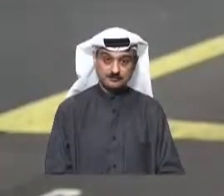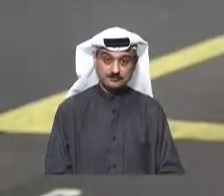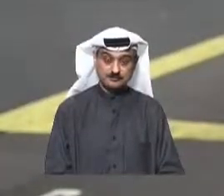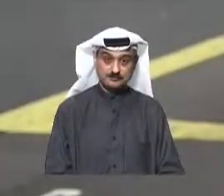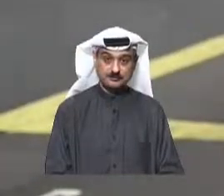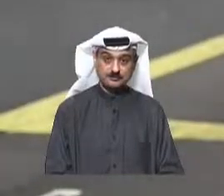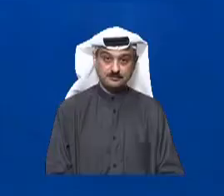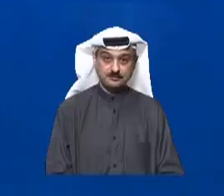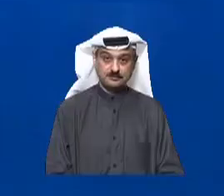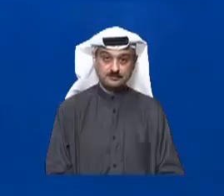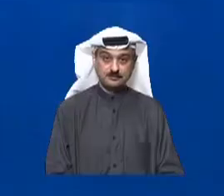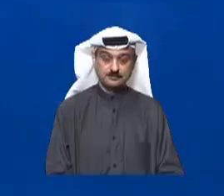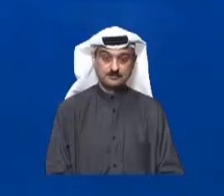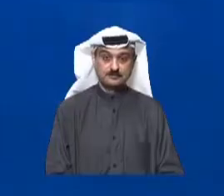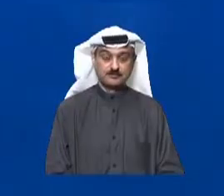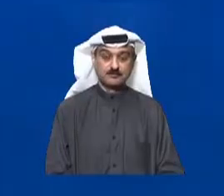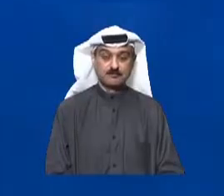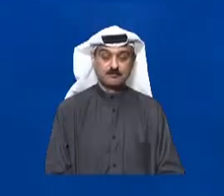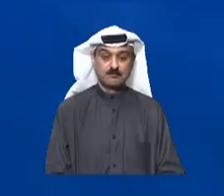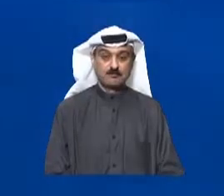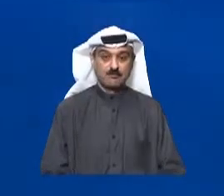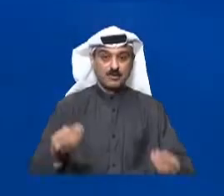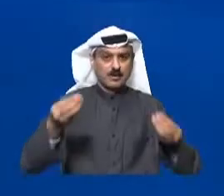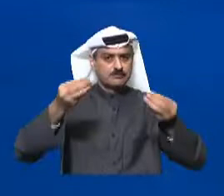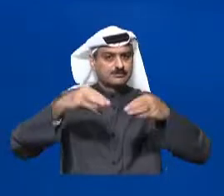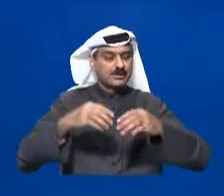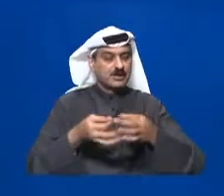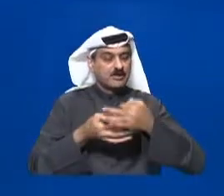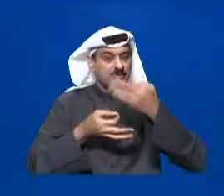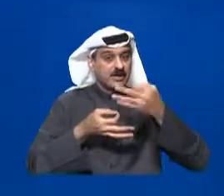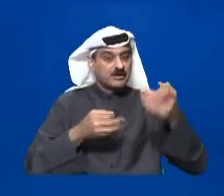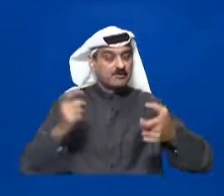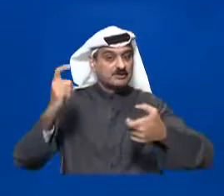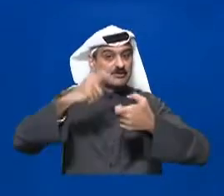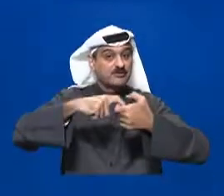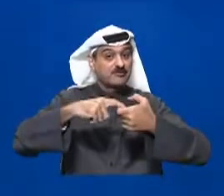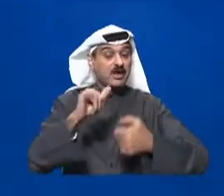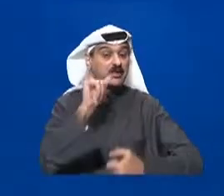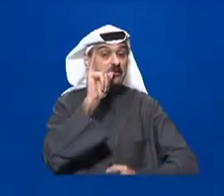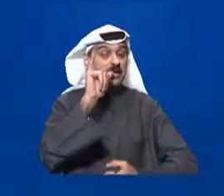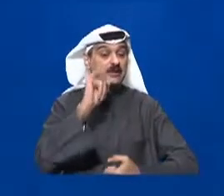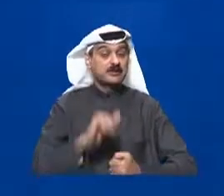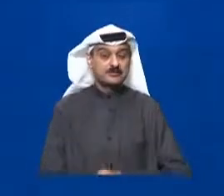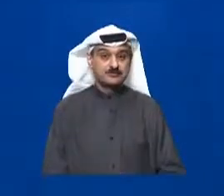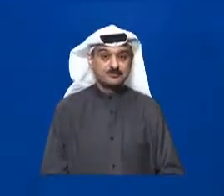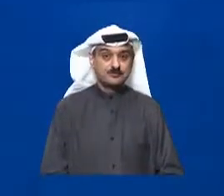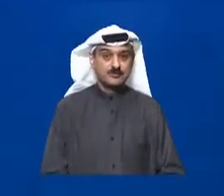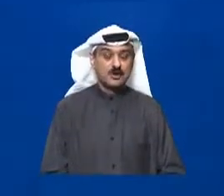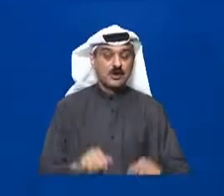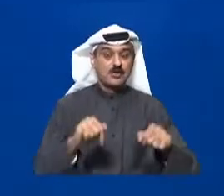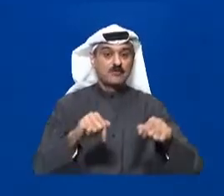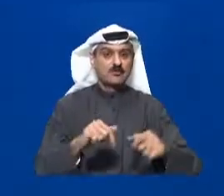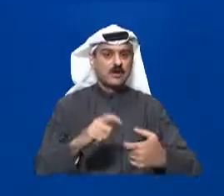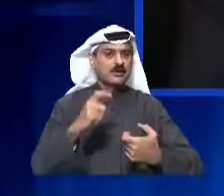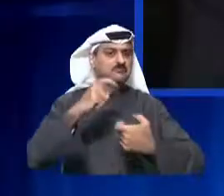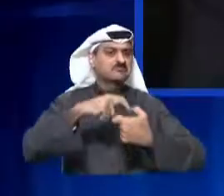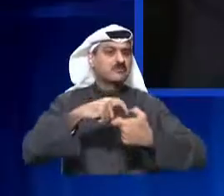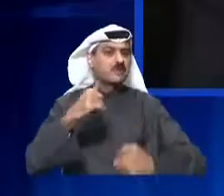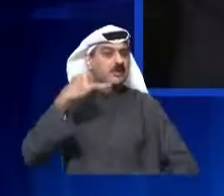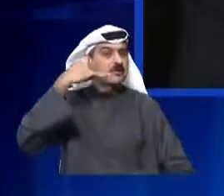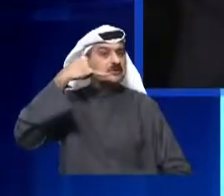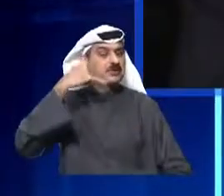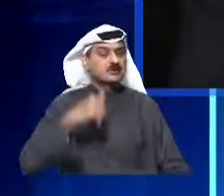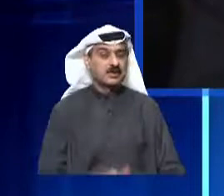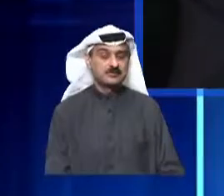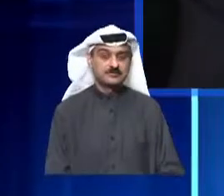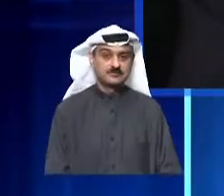لندن. المزيد من التفاصيل مشاهدينا، ينضم إلينا من لندن مراسل تلفزيون دولة الكويت جمال شاهين. جمال، بعد